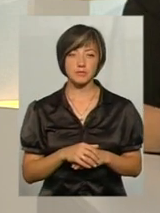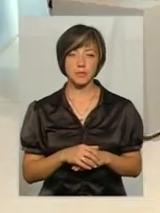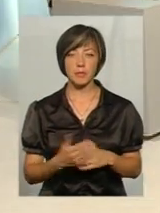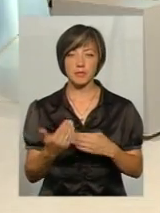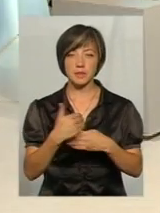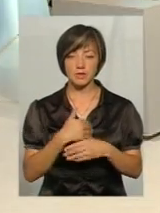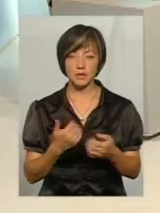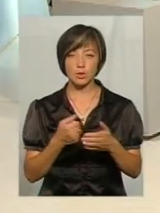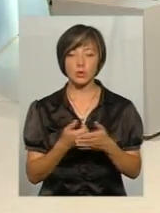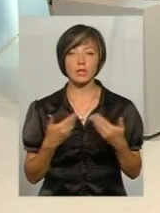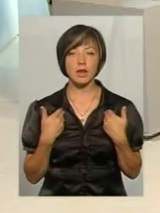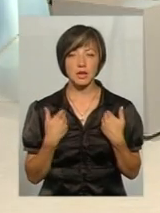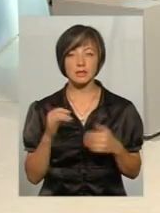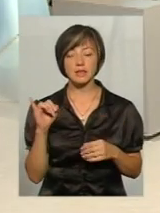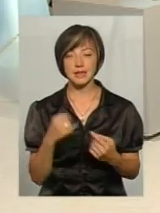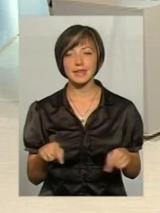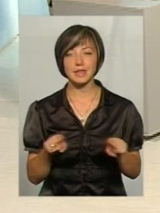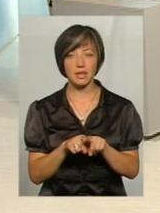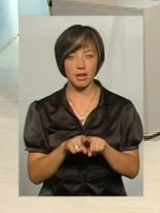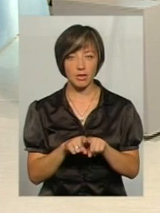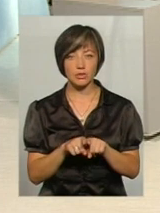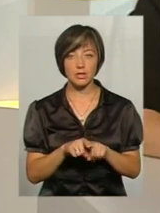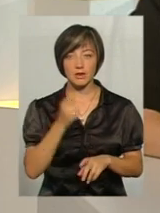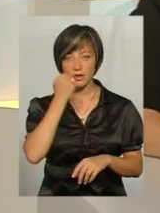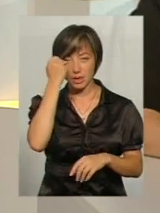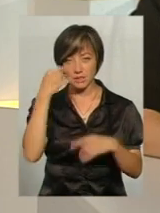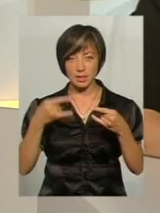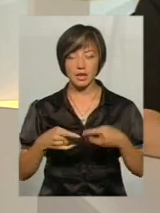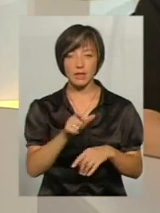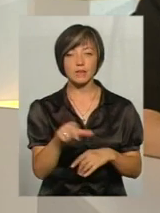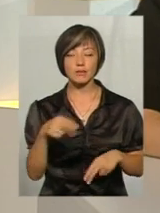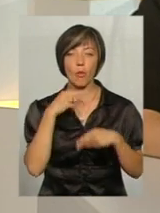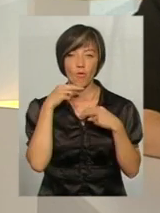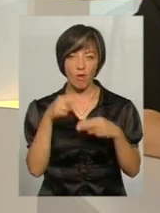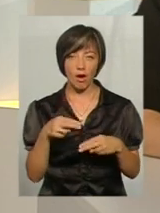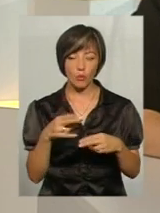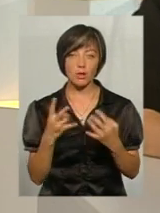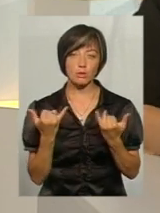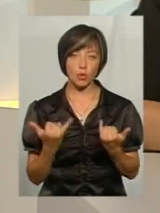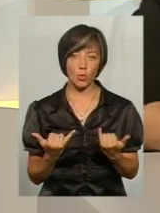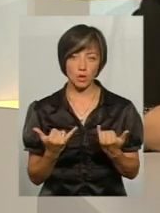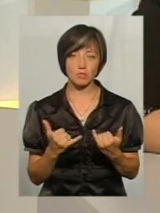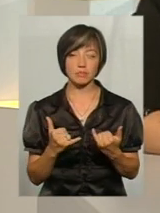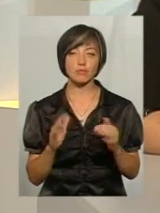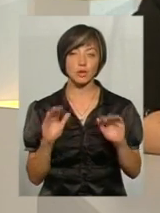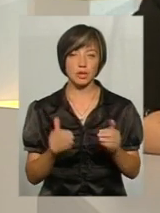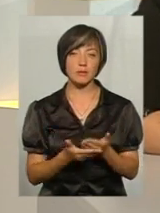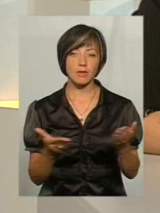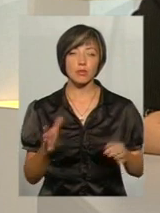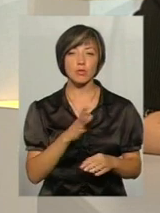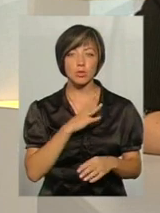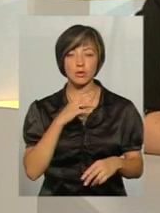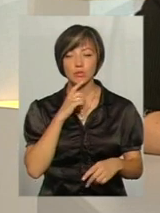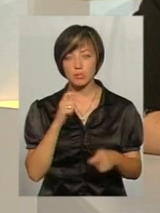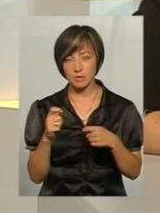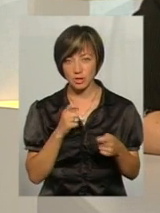до нас сьогодні прийшли, і також вдячність телеглядачам за увагу. На сьогодні ми прощаємося з вами, будьте